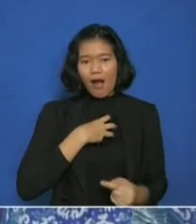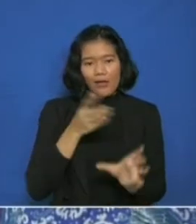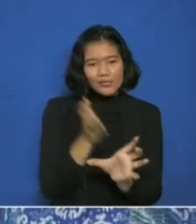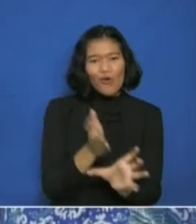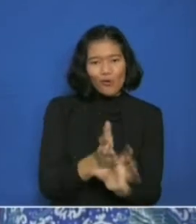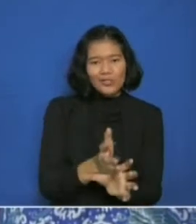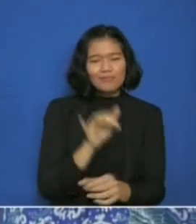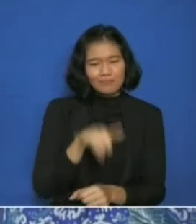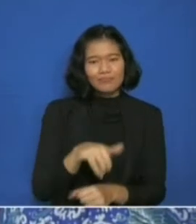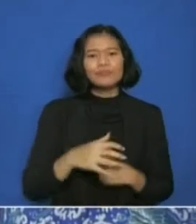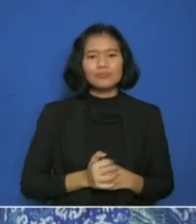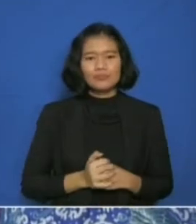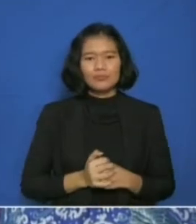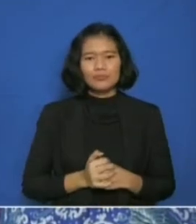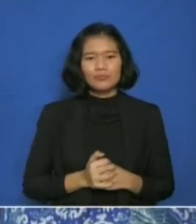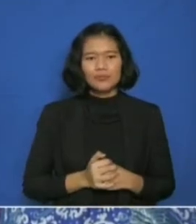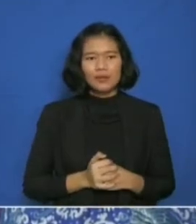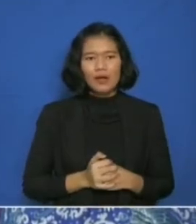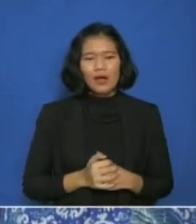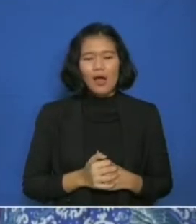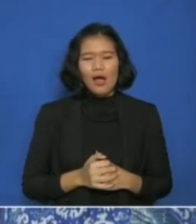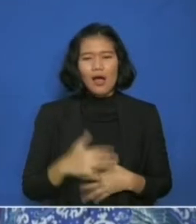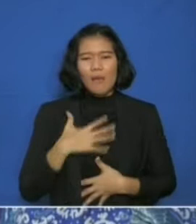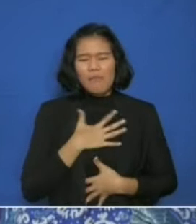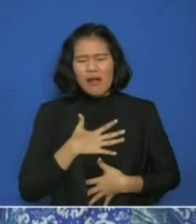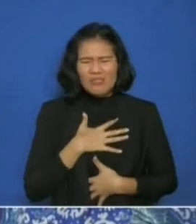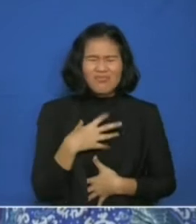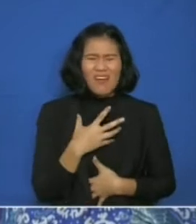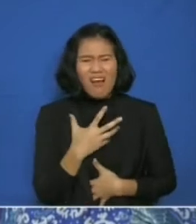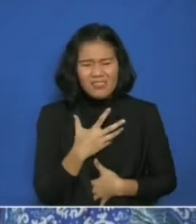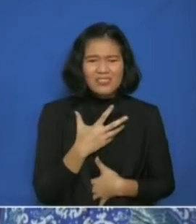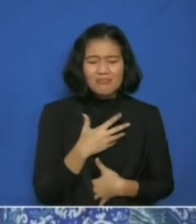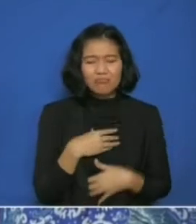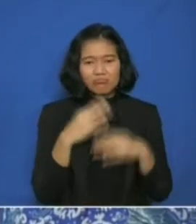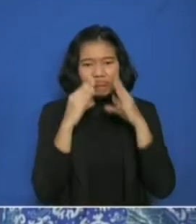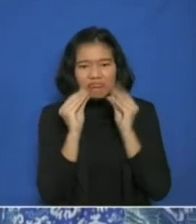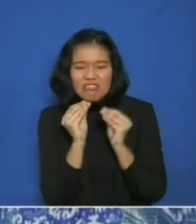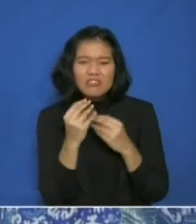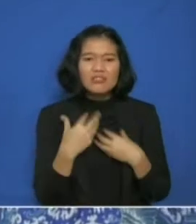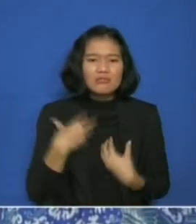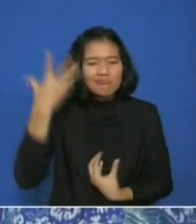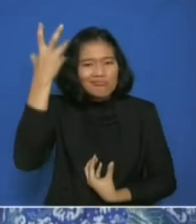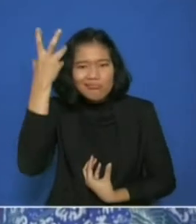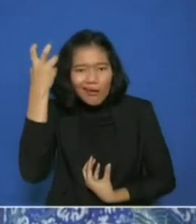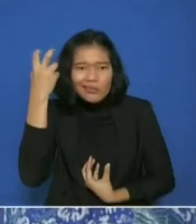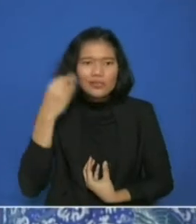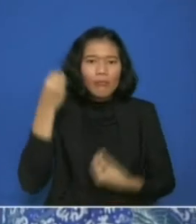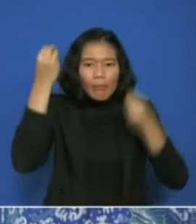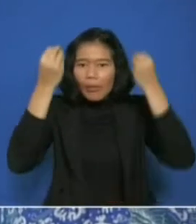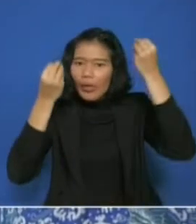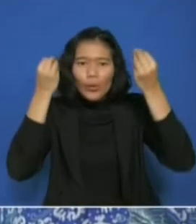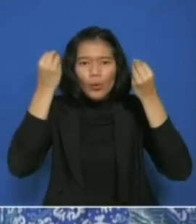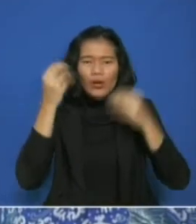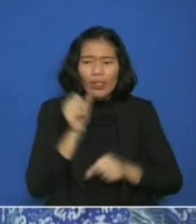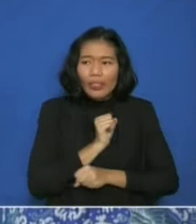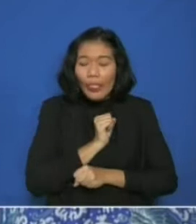psikologis kita merasakan suatu perasaan yang cemas sedih stres bingung